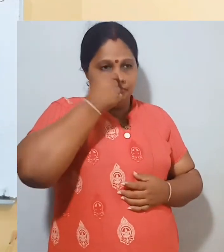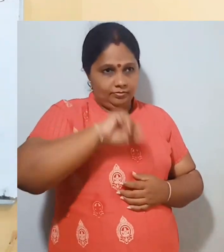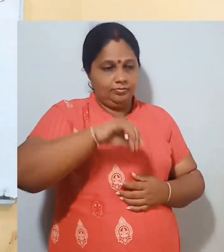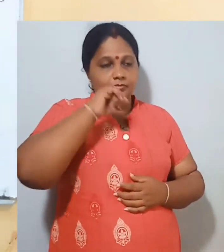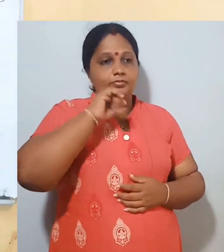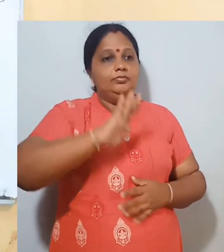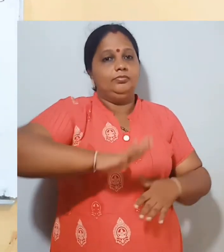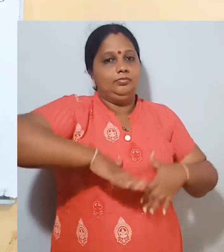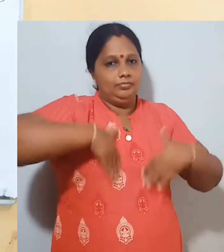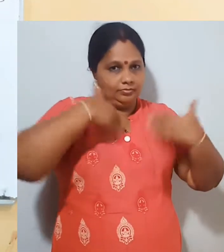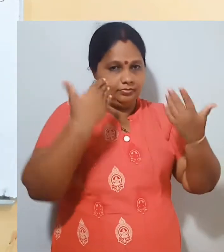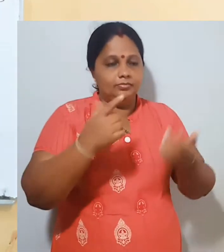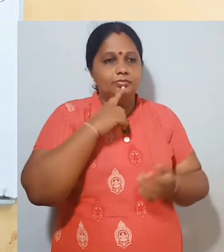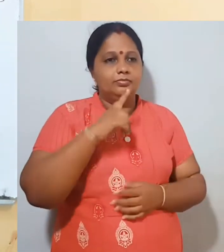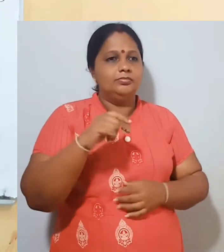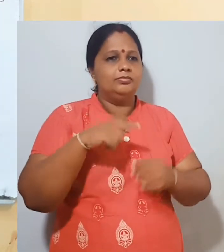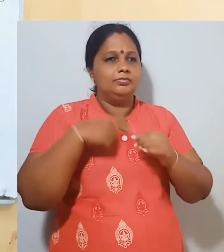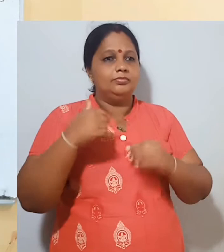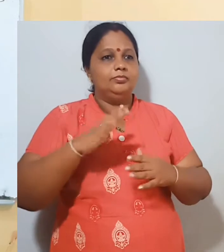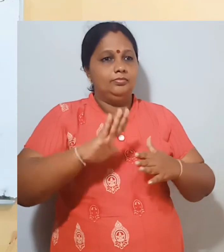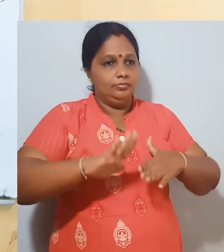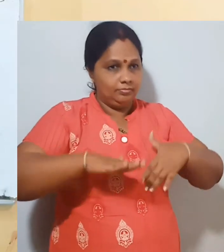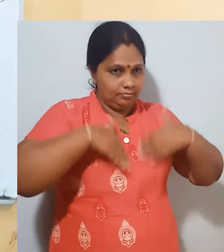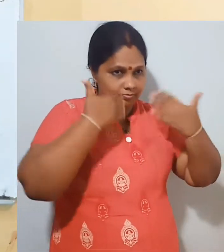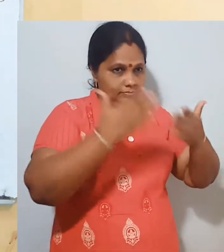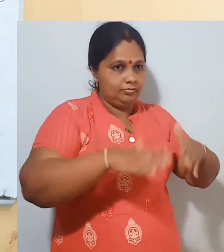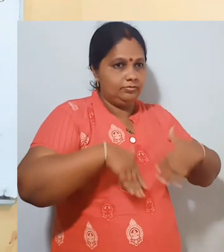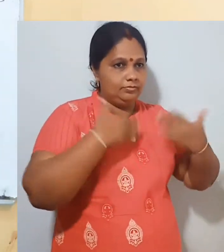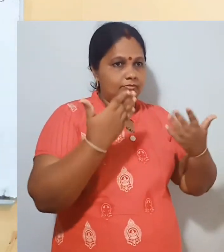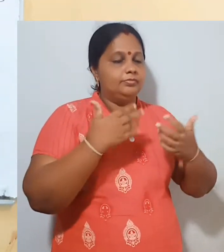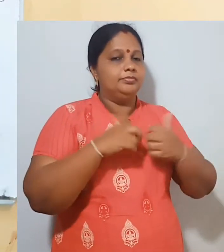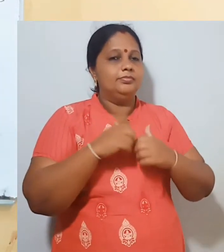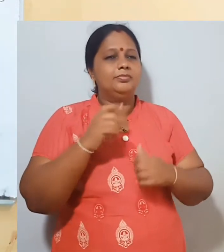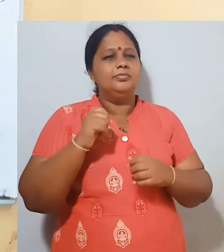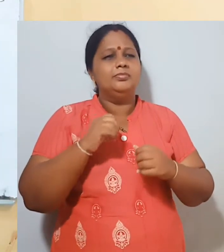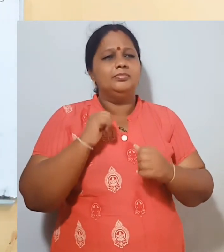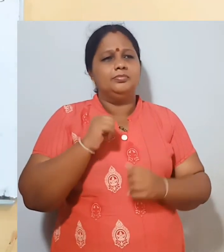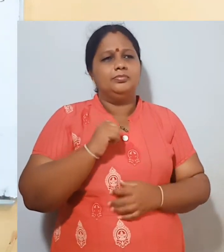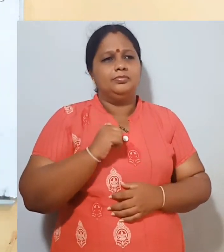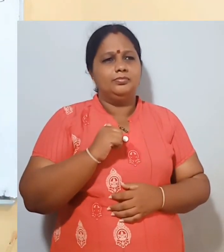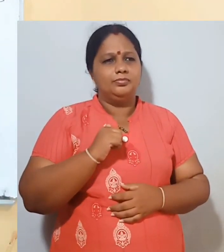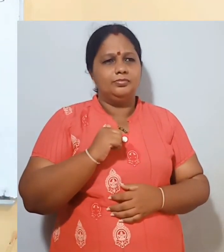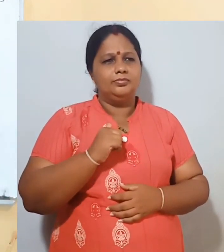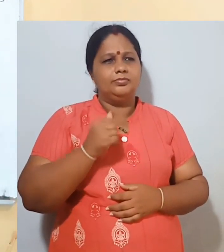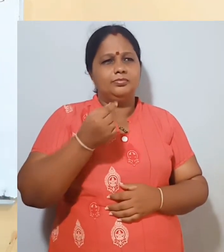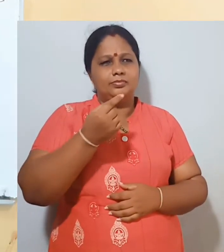எடுக்க கொடுக்கறது, என்னத்தை குடிச்சாலும் சத்தி எடுக்க வைக்கிறது, அது ஒரு பிரச்சனை. இதுலயும்